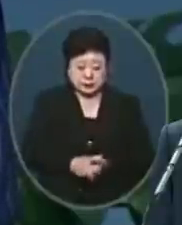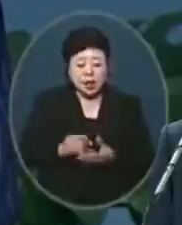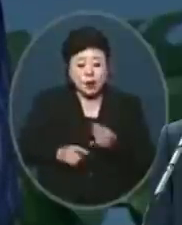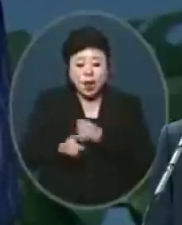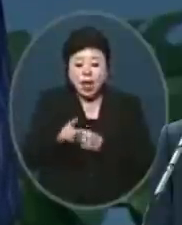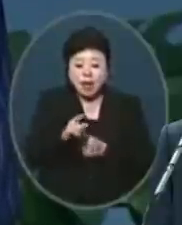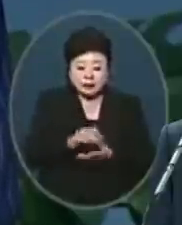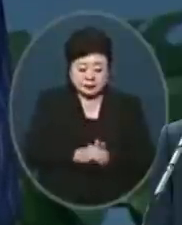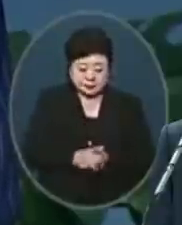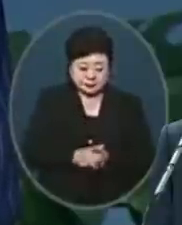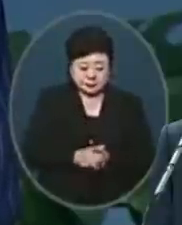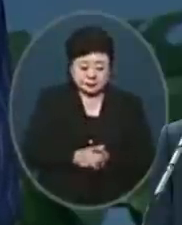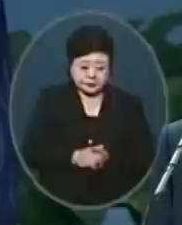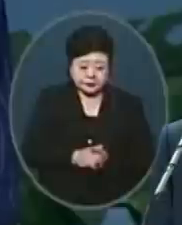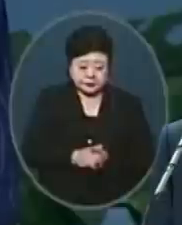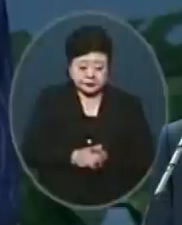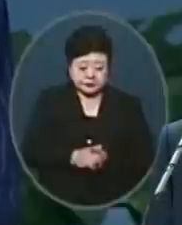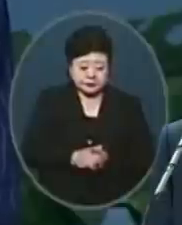그러냐?